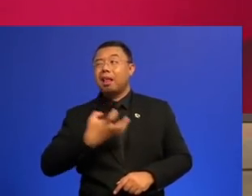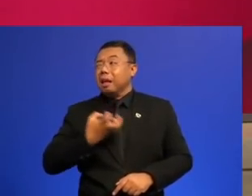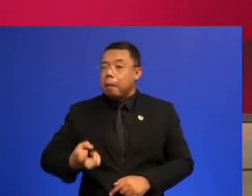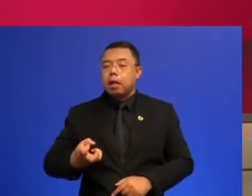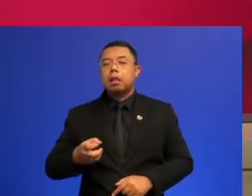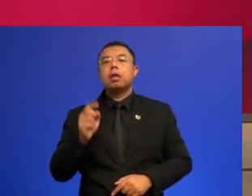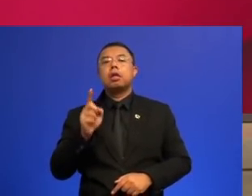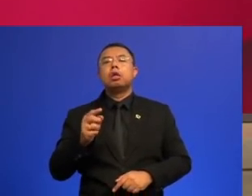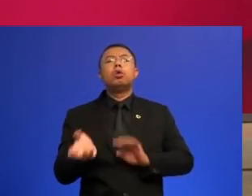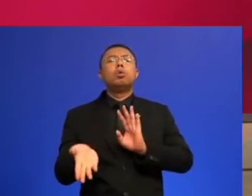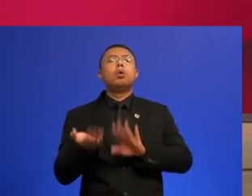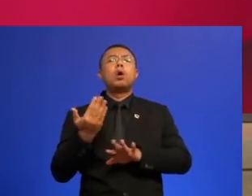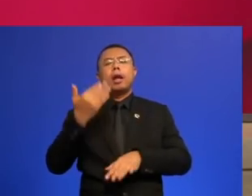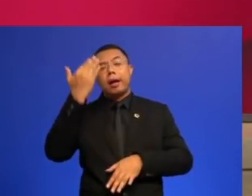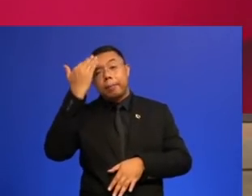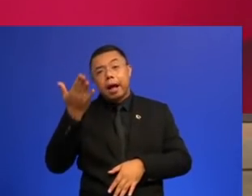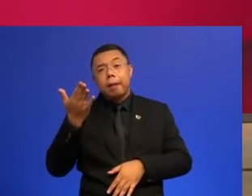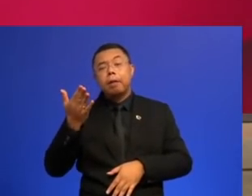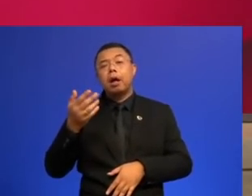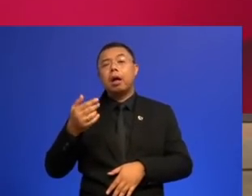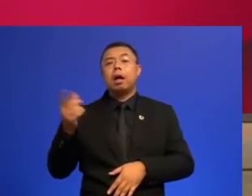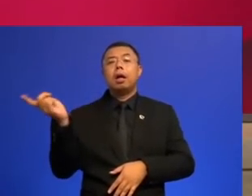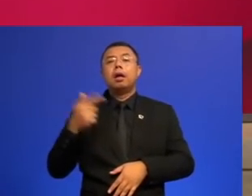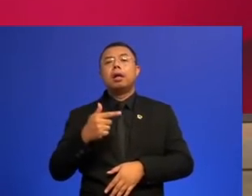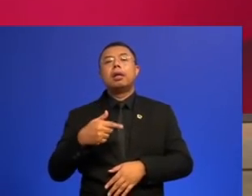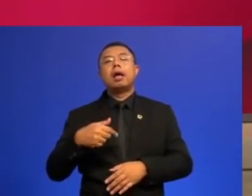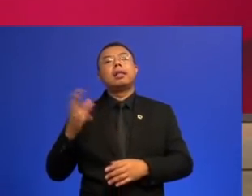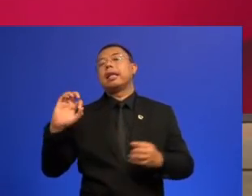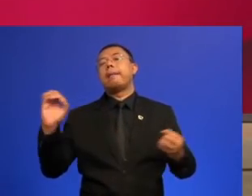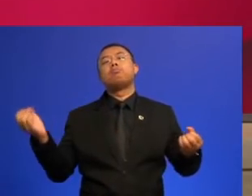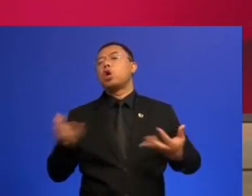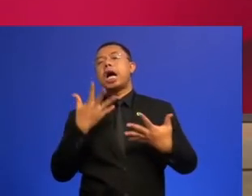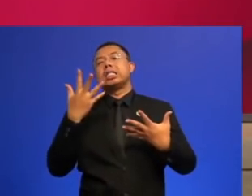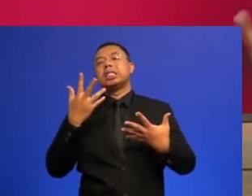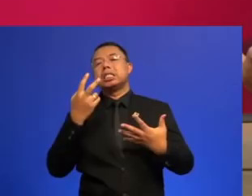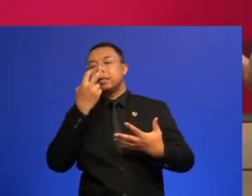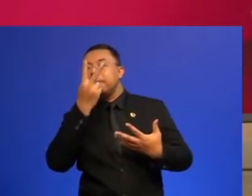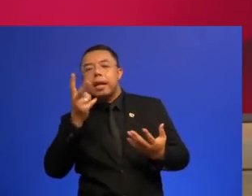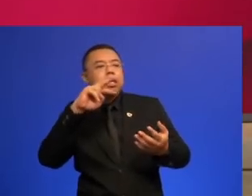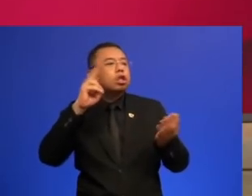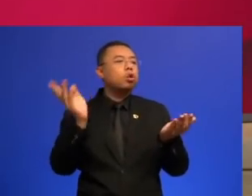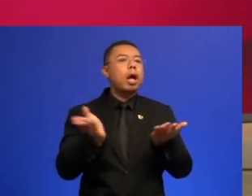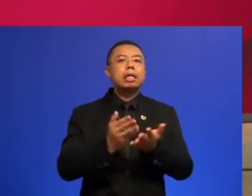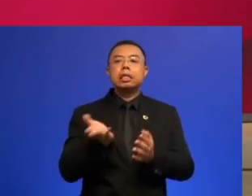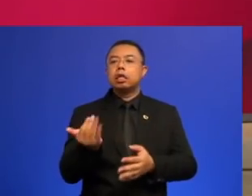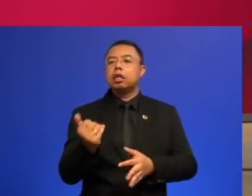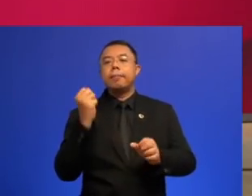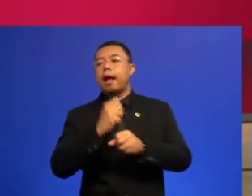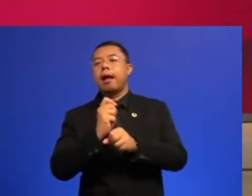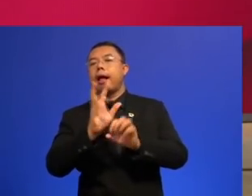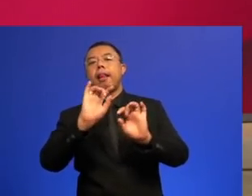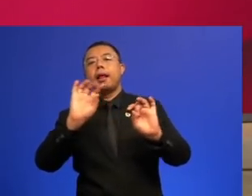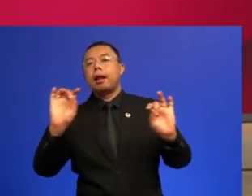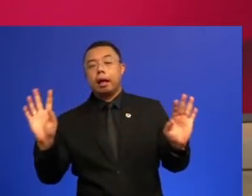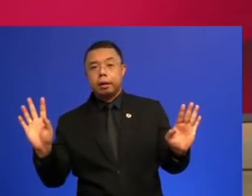kepahitan itu seringkali karena kompensasi dari ketidakpuasannya menghadapi hidup, kegagalan dan lain-lainnya.